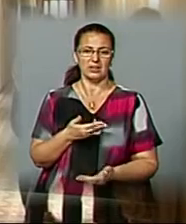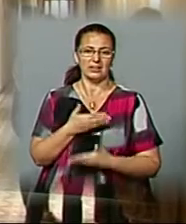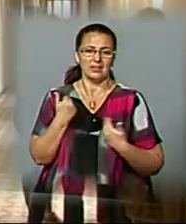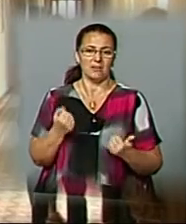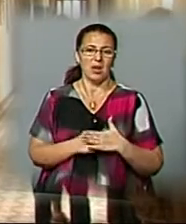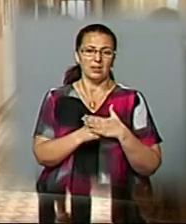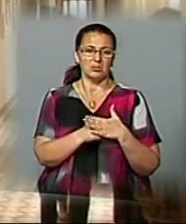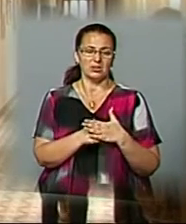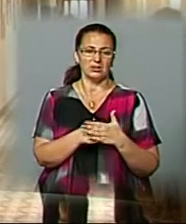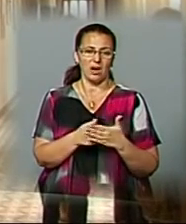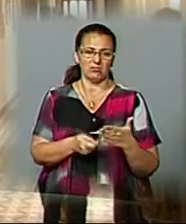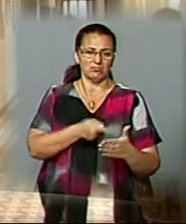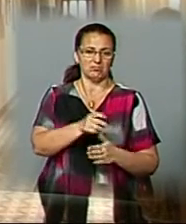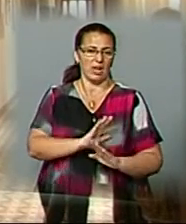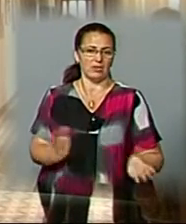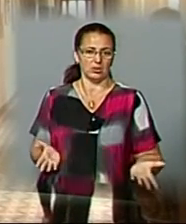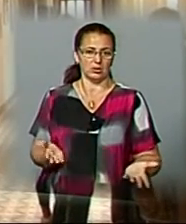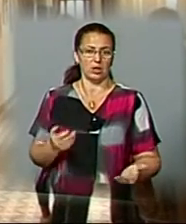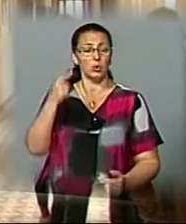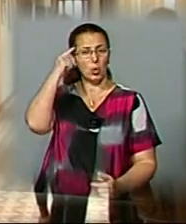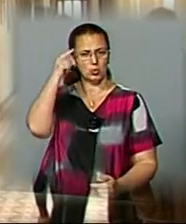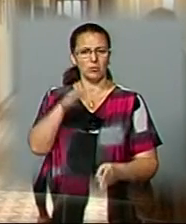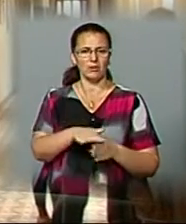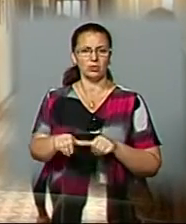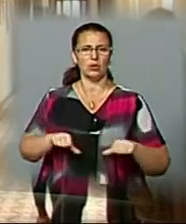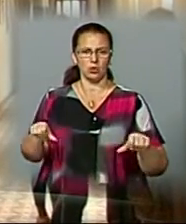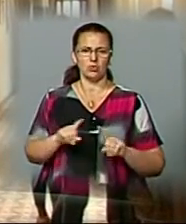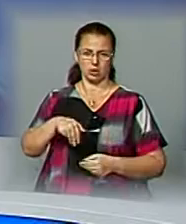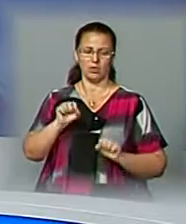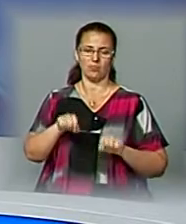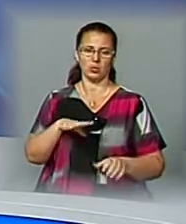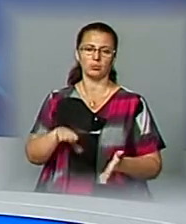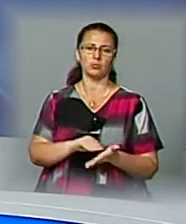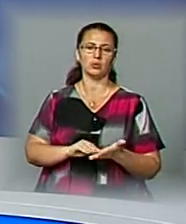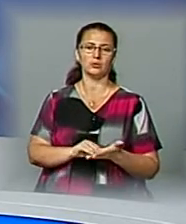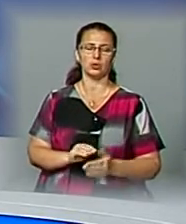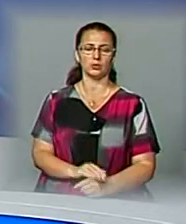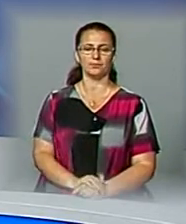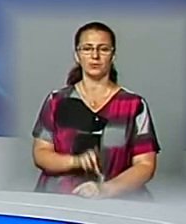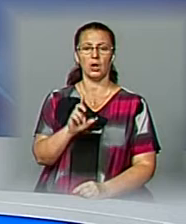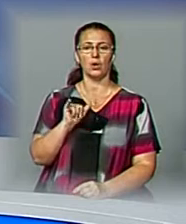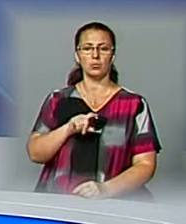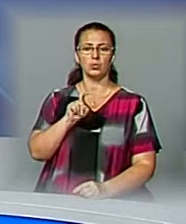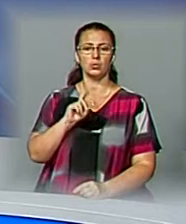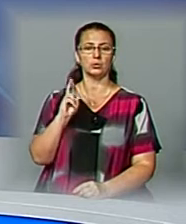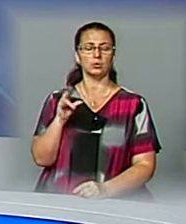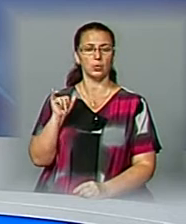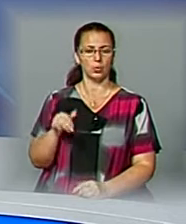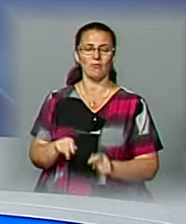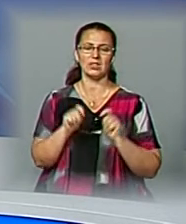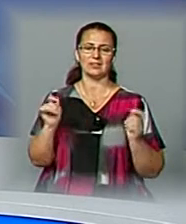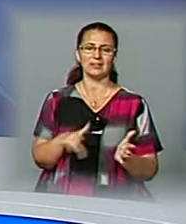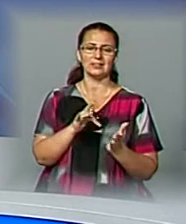але думка виконкому є в тому, що цей ансамбль треба зберегти. А у Буську, що на Львівщині, відкрили